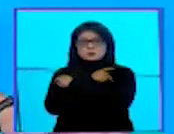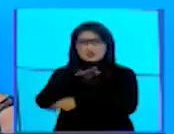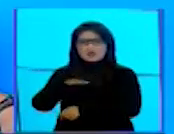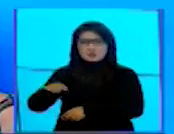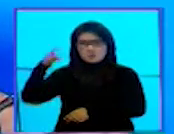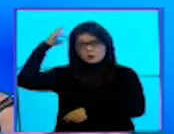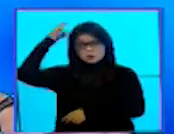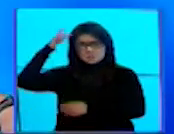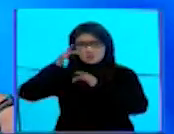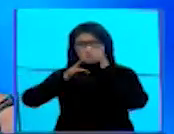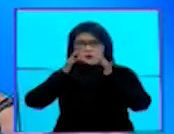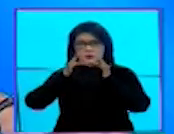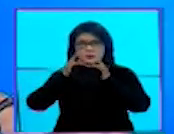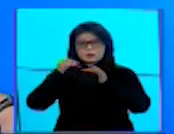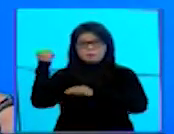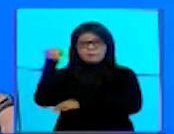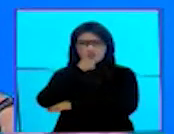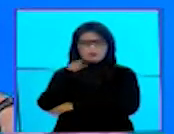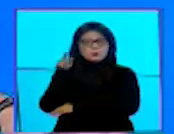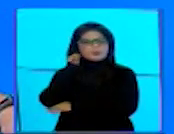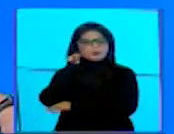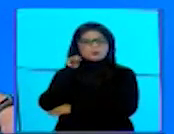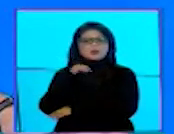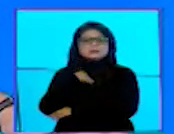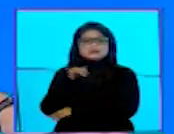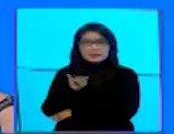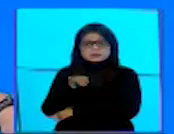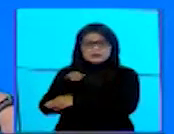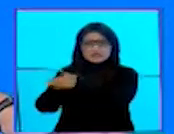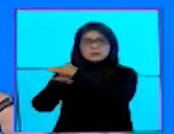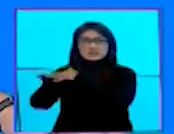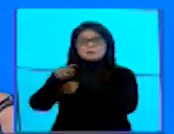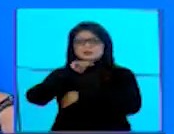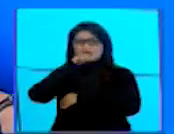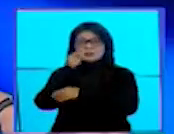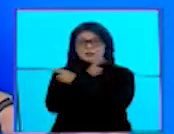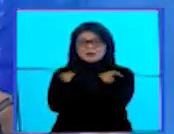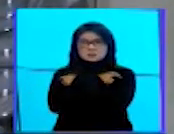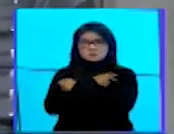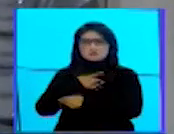pelaku seorang wanita diduga sengaja mengirim sate beracun karena merasa sakit hati